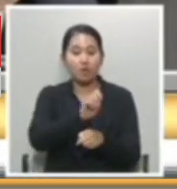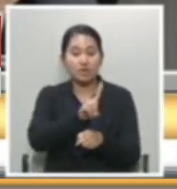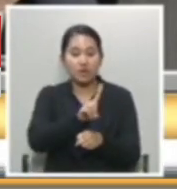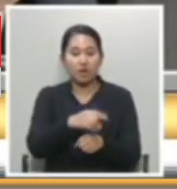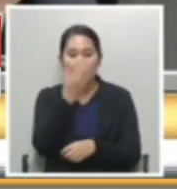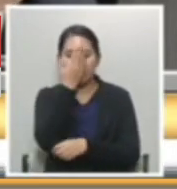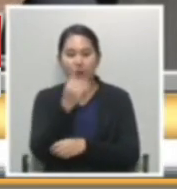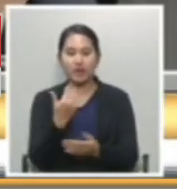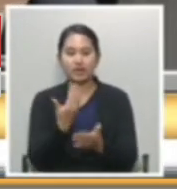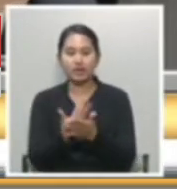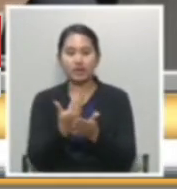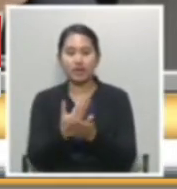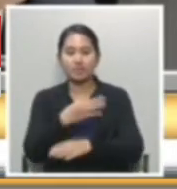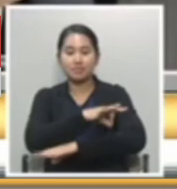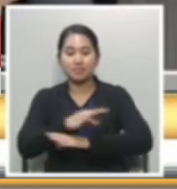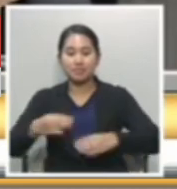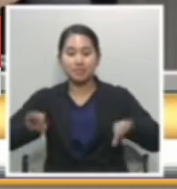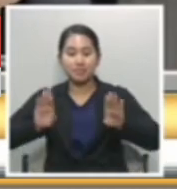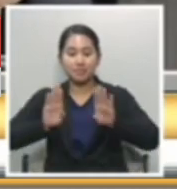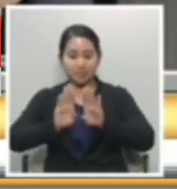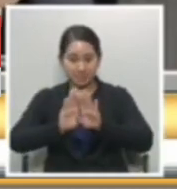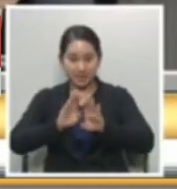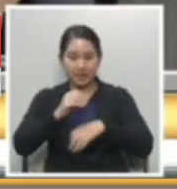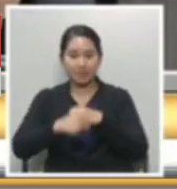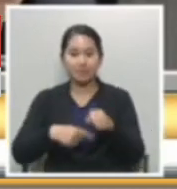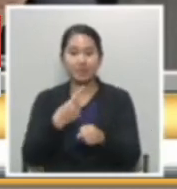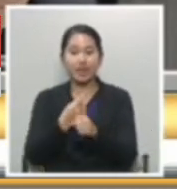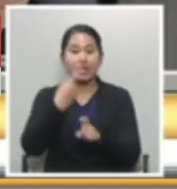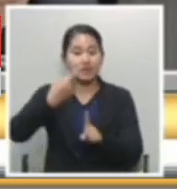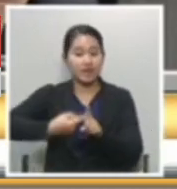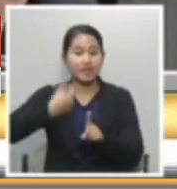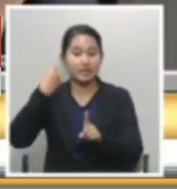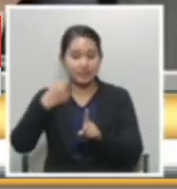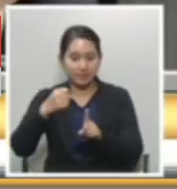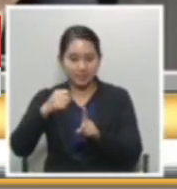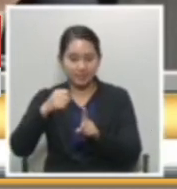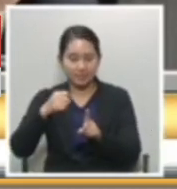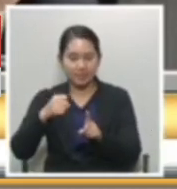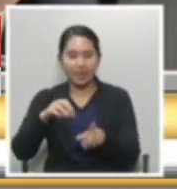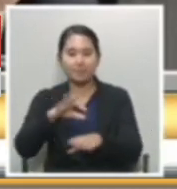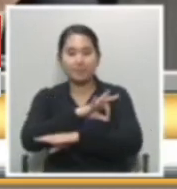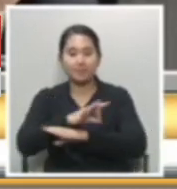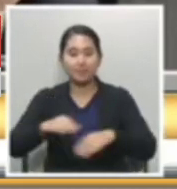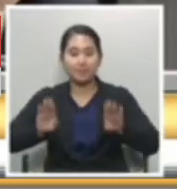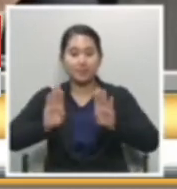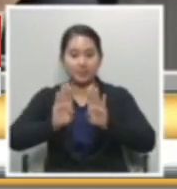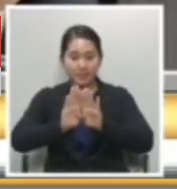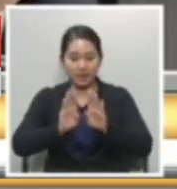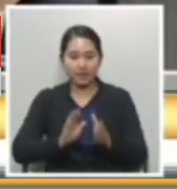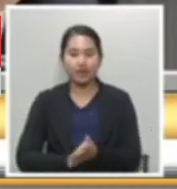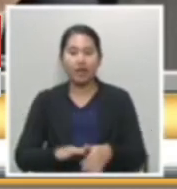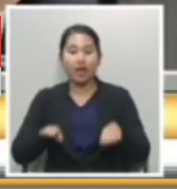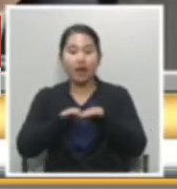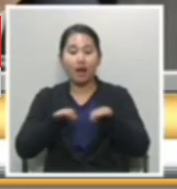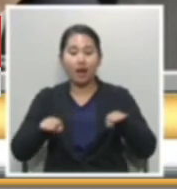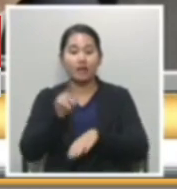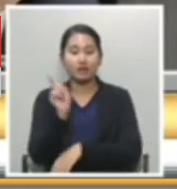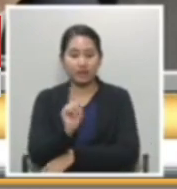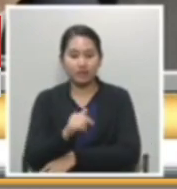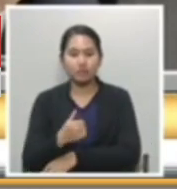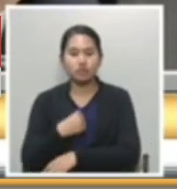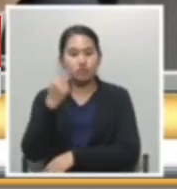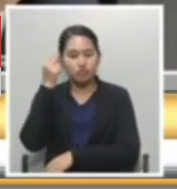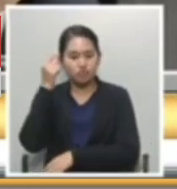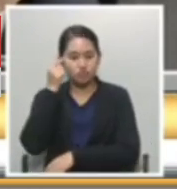มาณเนี่ยมันปิดปีปุ๊บนะครับตุลาก็จะมีตัวเลขเงินคงคลังออกมาหลักเกณฑ์ก็คือเมื่อทราบตัวเลขเงินคงคลัง